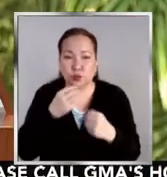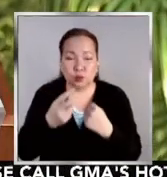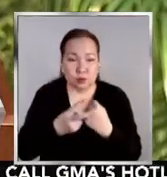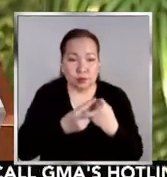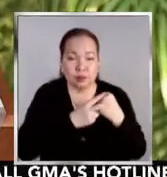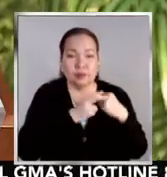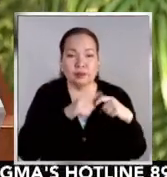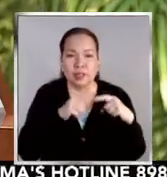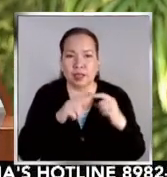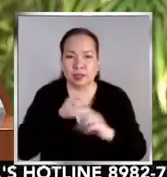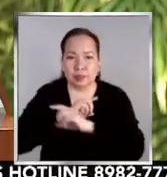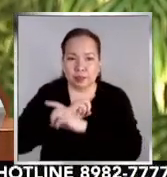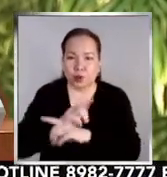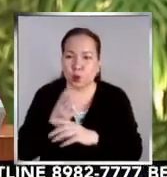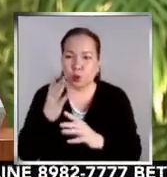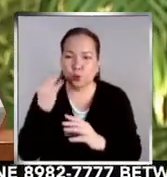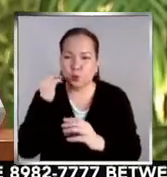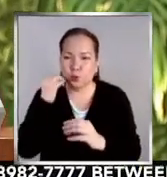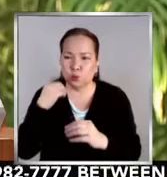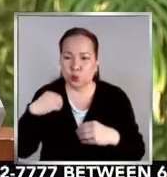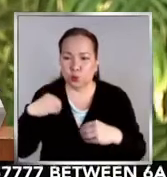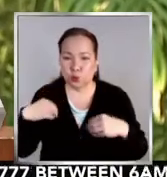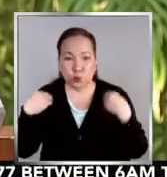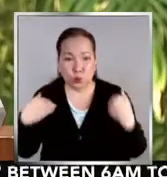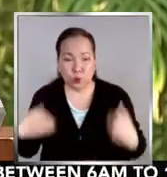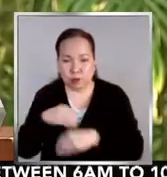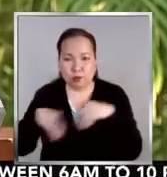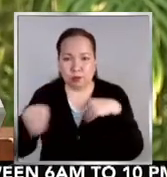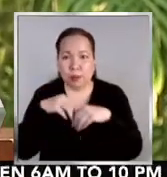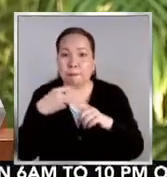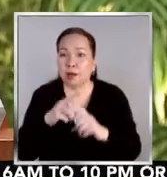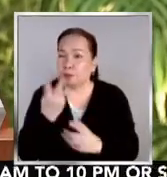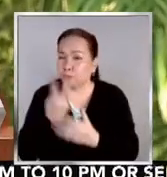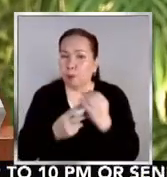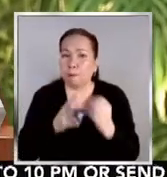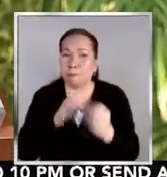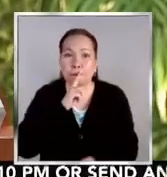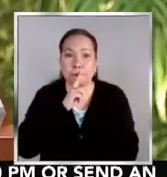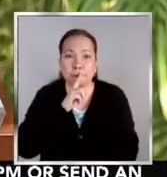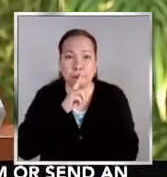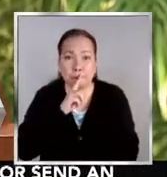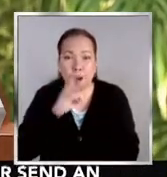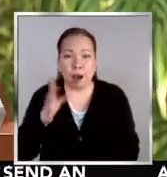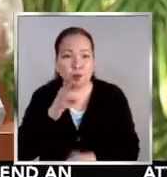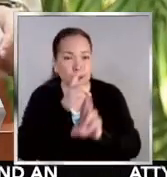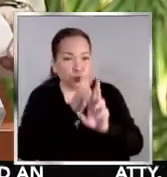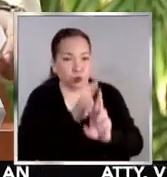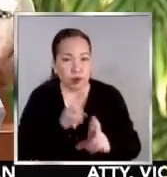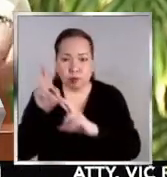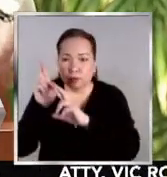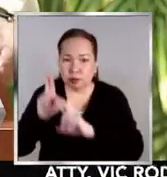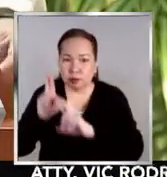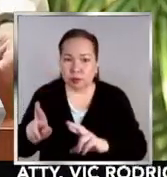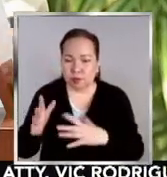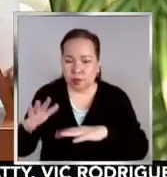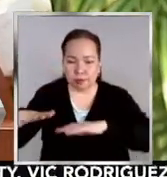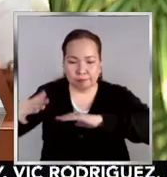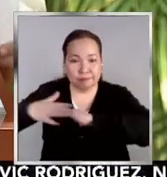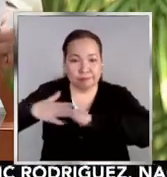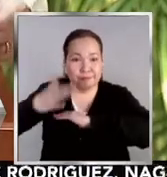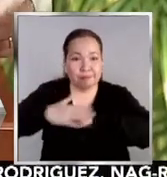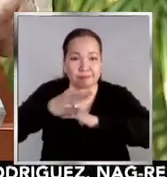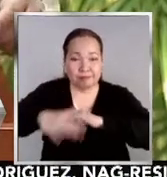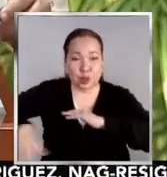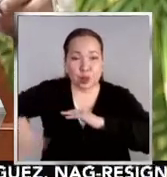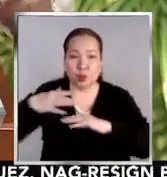ni Macron ang kanilang pangako sa Indo-Pacific region, partikular ang pagrespeto sa international maritime law, biodiversity